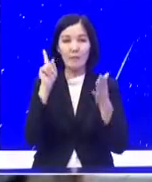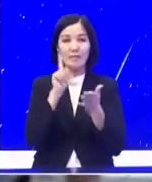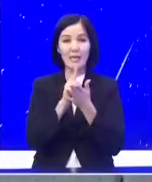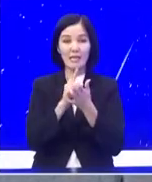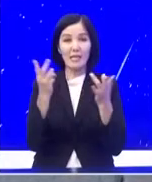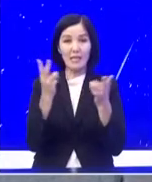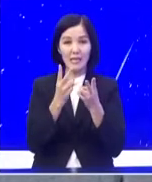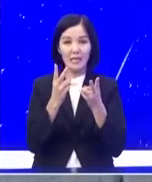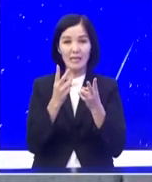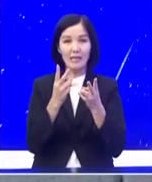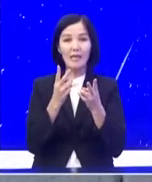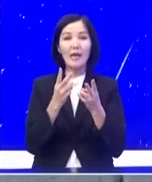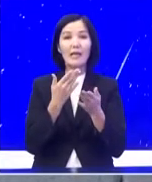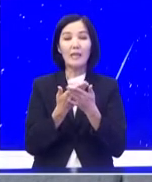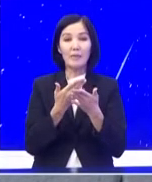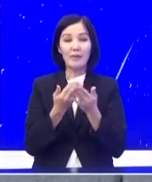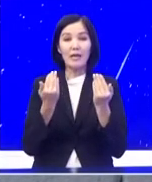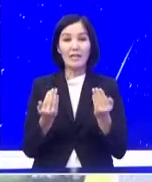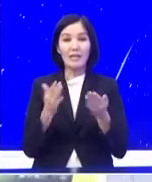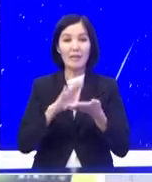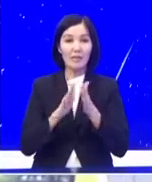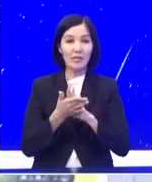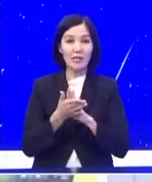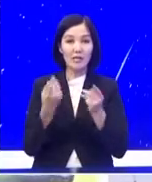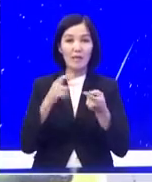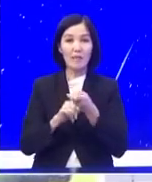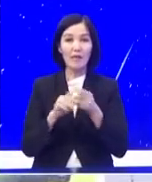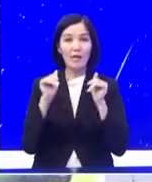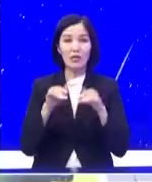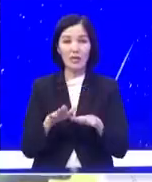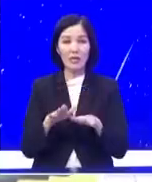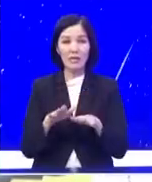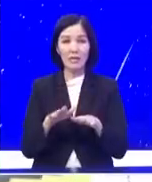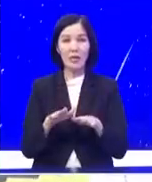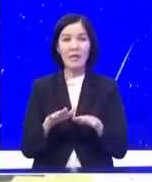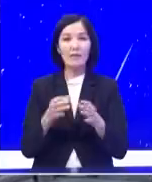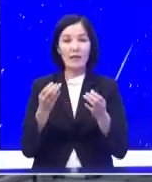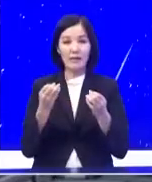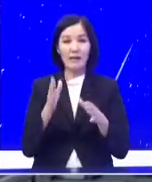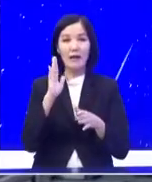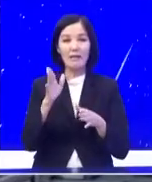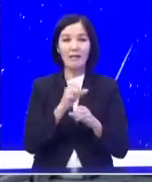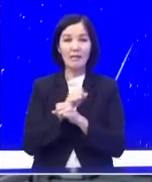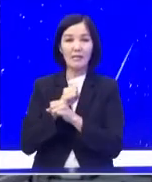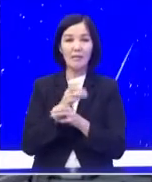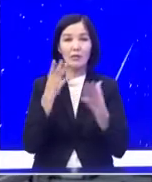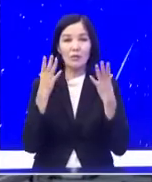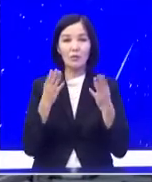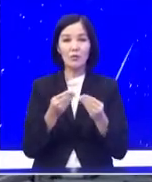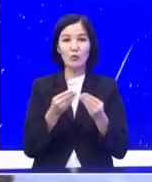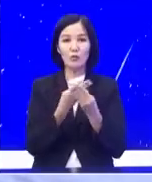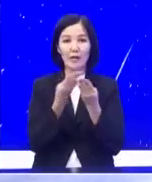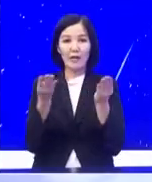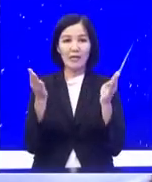жүруге тыйым салынады. Бұл елдегі эпидемиологиялық жағдайға байланысты қабылданған шара дейді. Мамандар бұдан бөлек алдағы